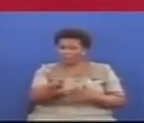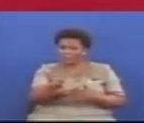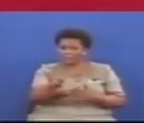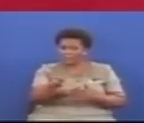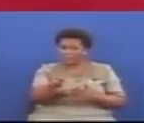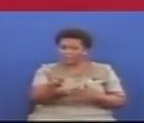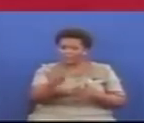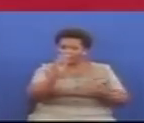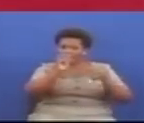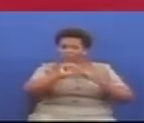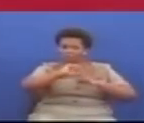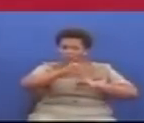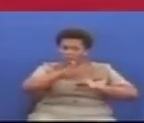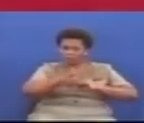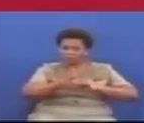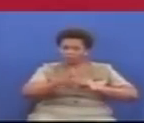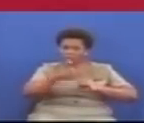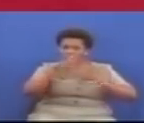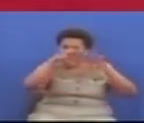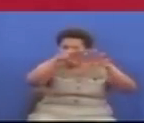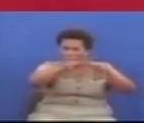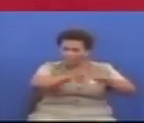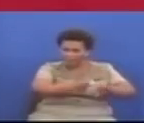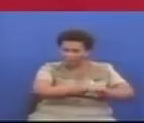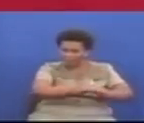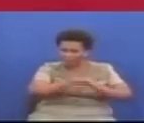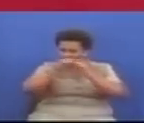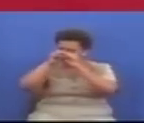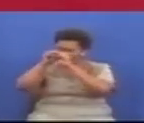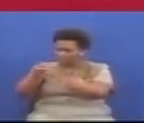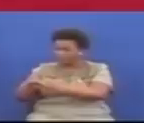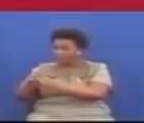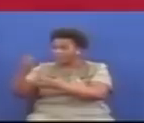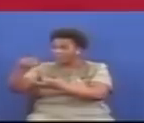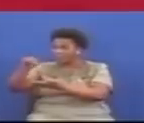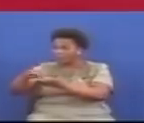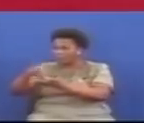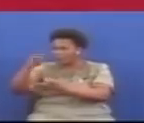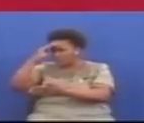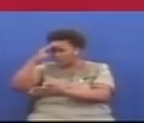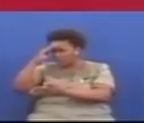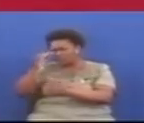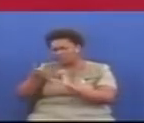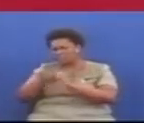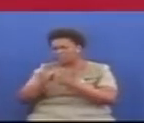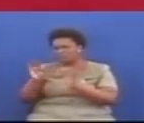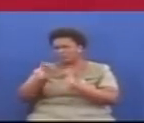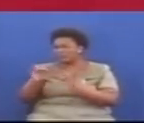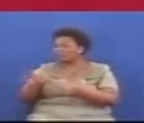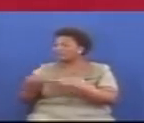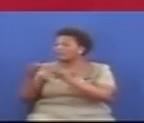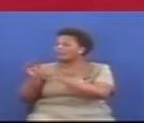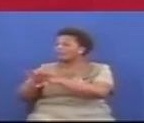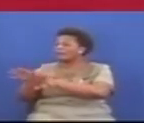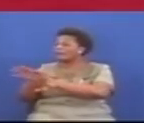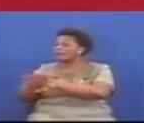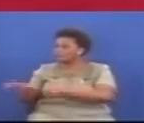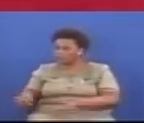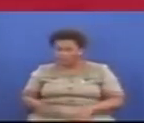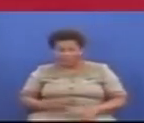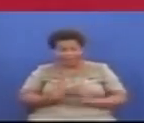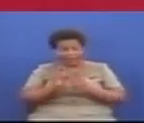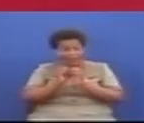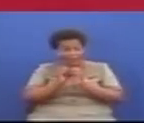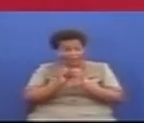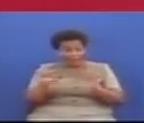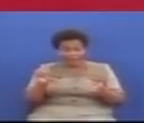na tumeruhusu yaweze kukamatwa, basi tutamwelimisha mheshimiwa Honga ili aweze kuelimisha wananchi wake